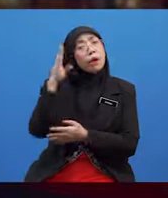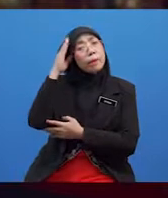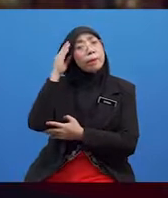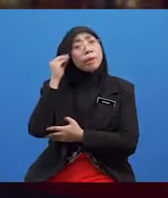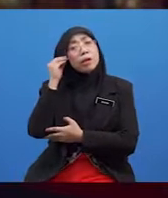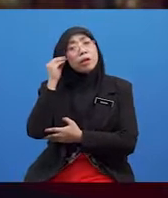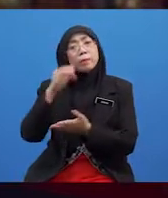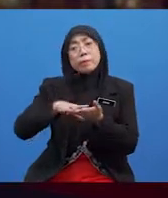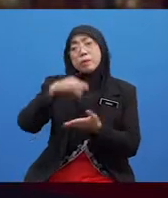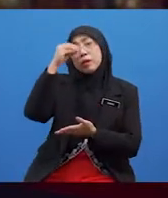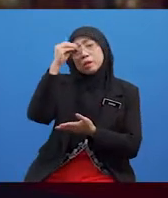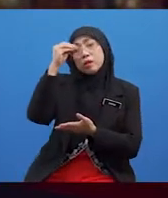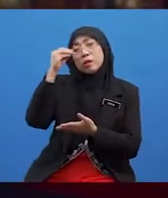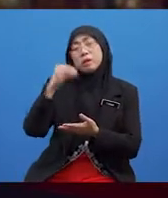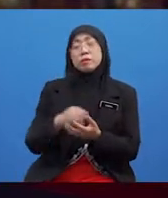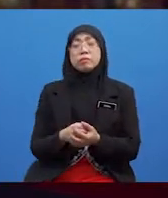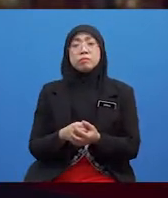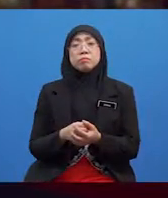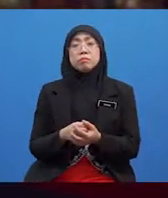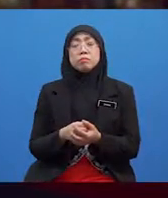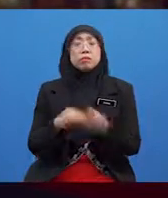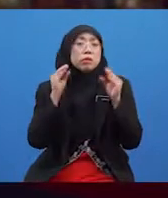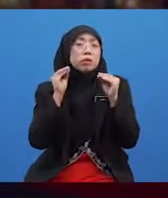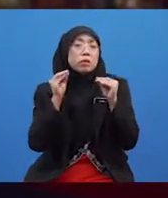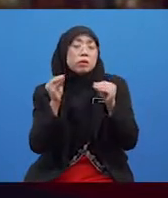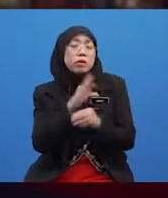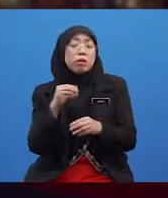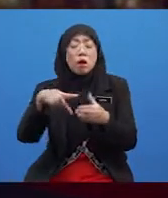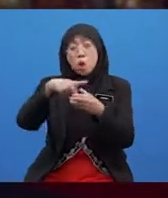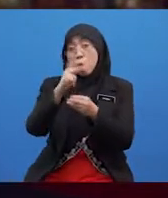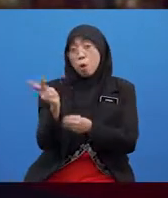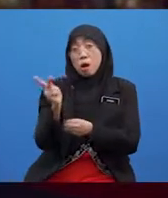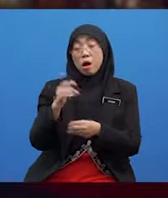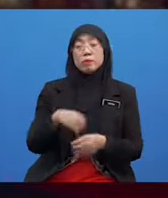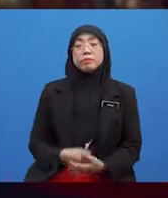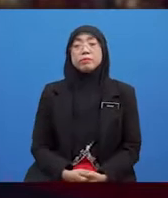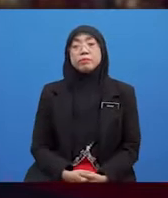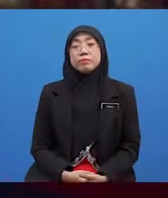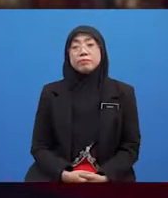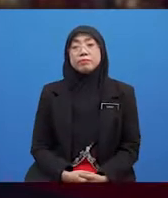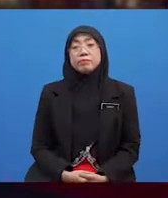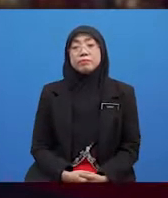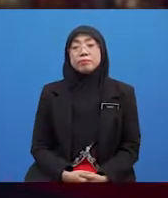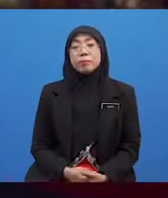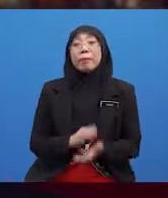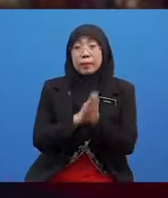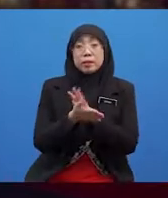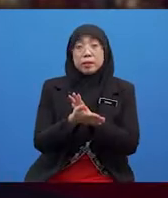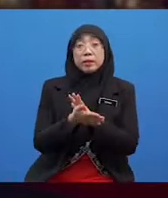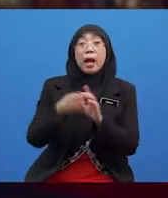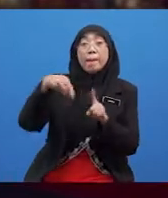biasa mandi sungai dan bermain bola dalam hujan, sudah tentu pembentukan kawalan motor kita